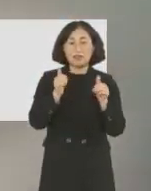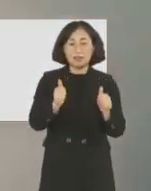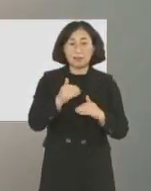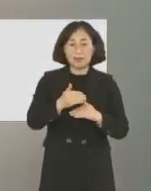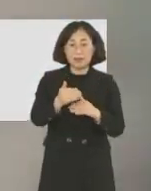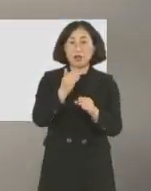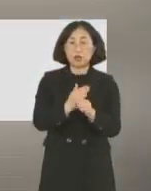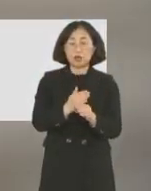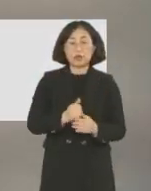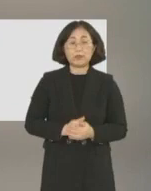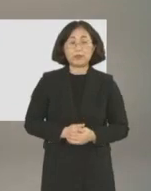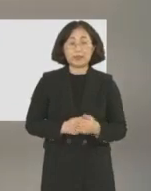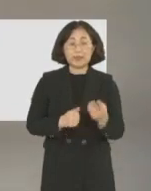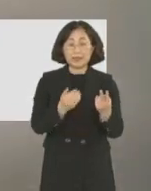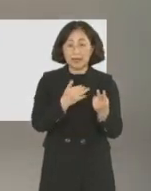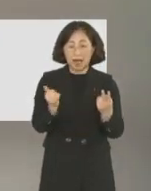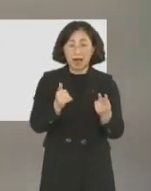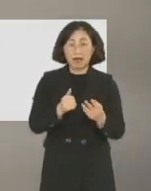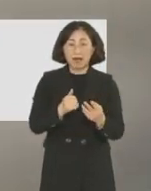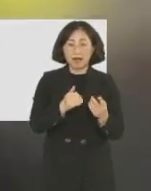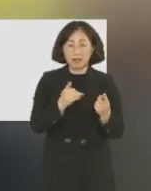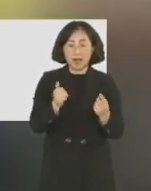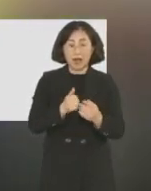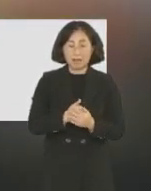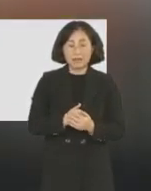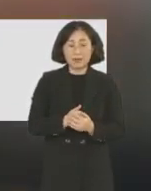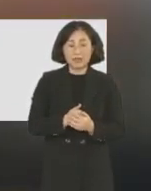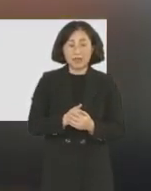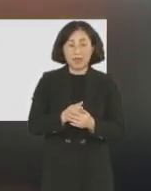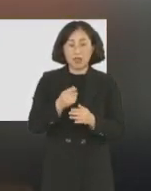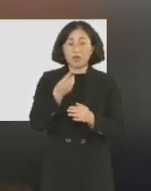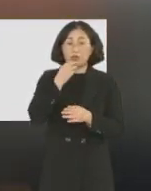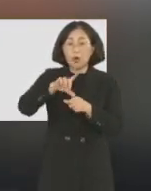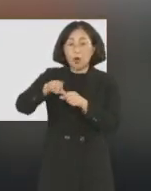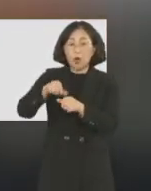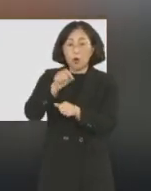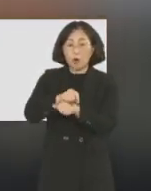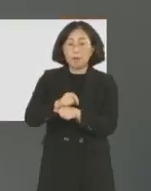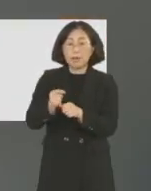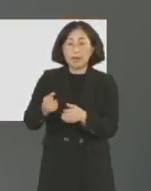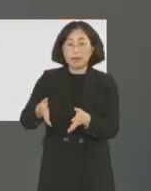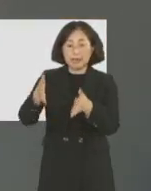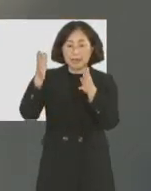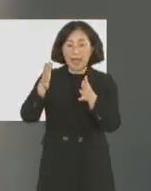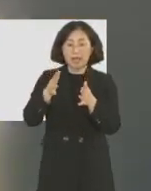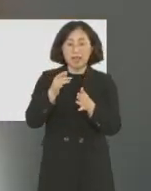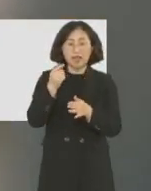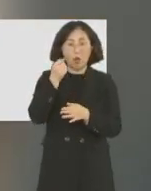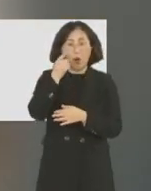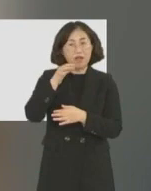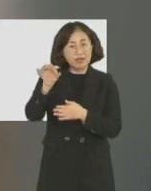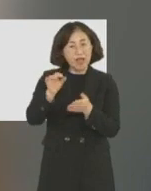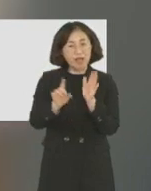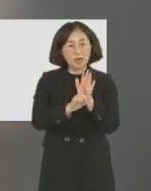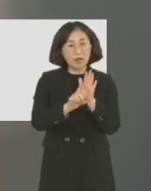중입니다. 이들은 전세 계약을 체결한 수도권 지역 오피스텔을 월세 매물로 소급하는 등의